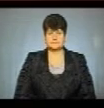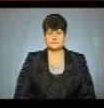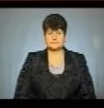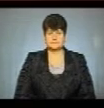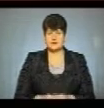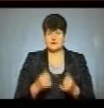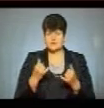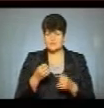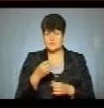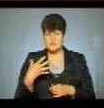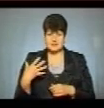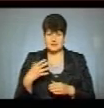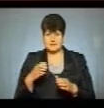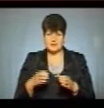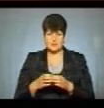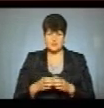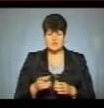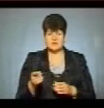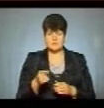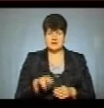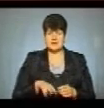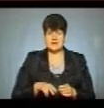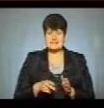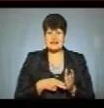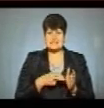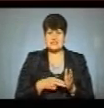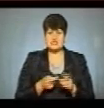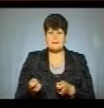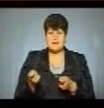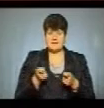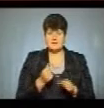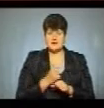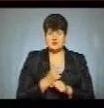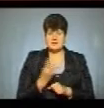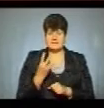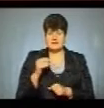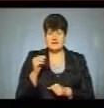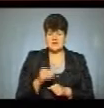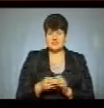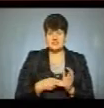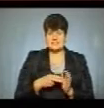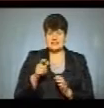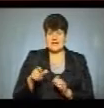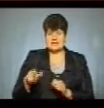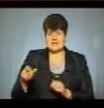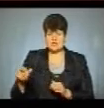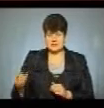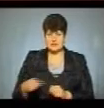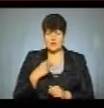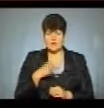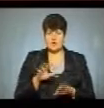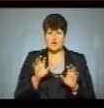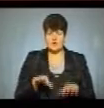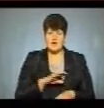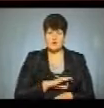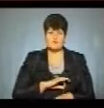На сьогодні у 15 підрозділах Тернопільської дирекції залізничних перевезень працює 2000 залізничників, каже голова профспілки цієї